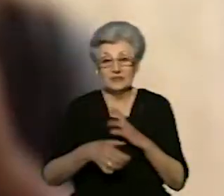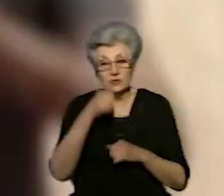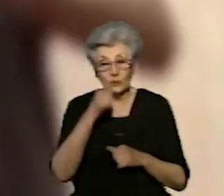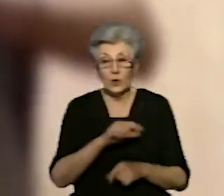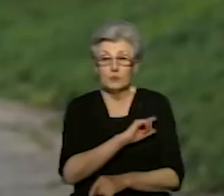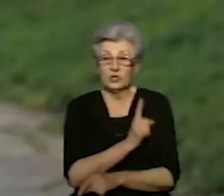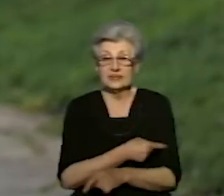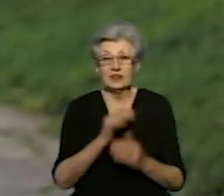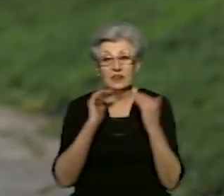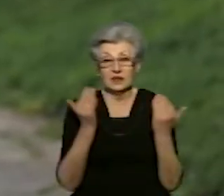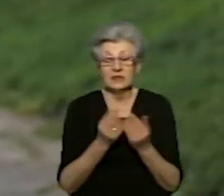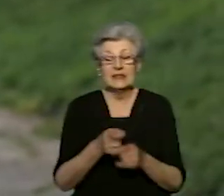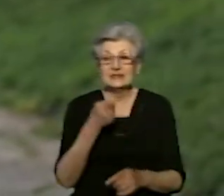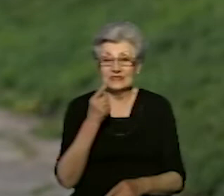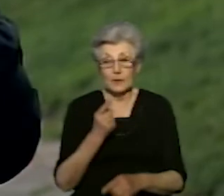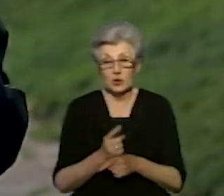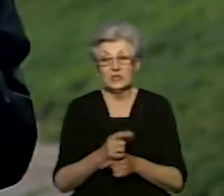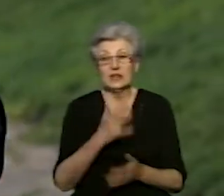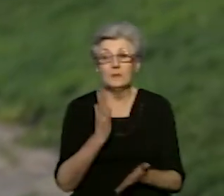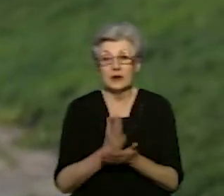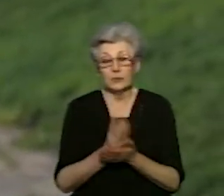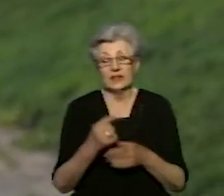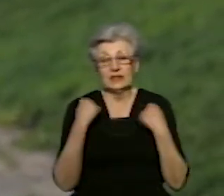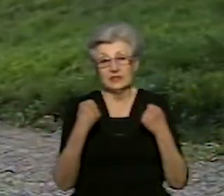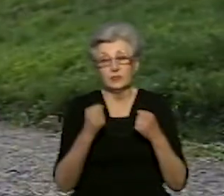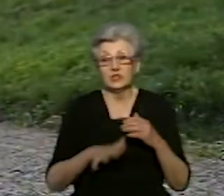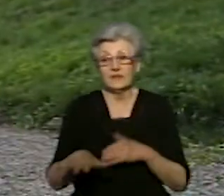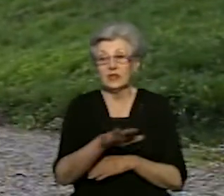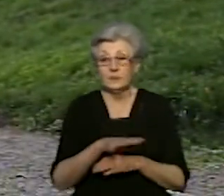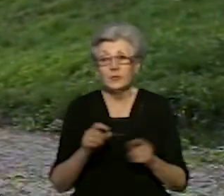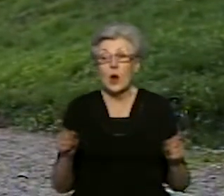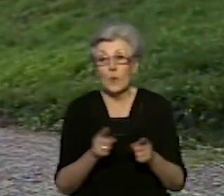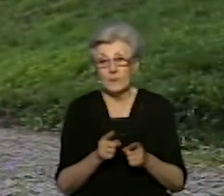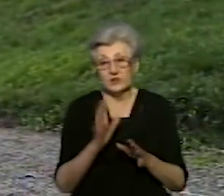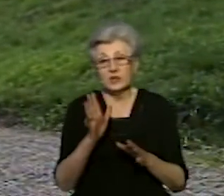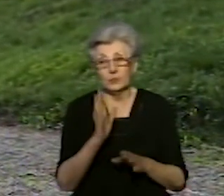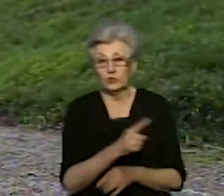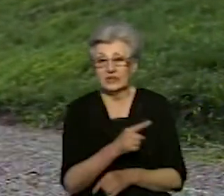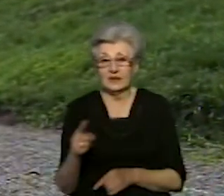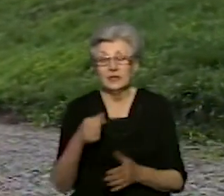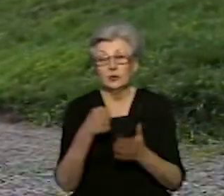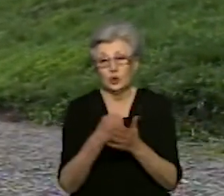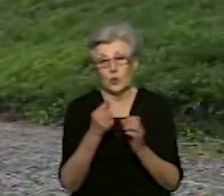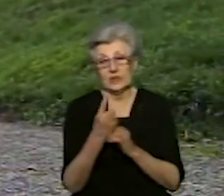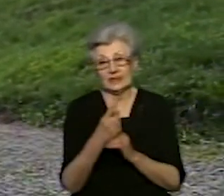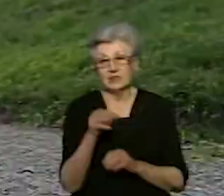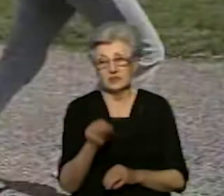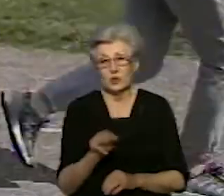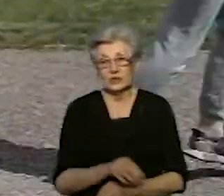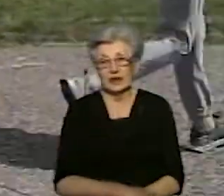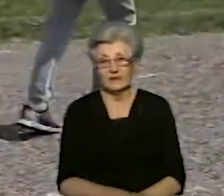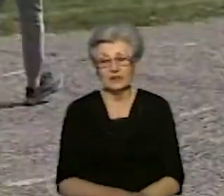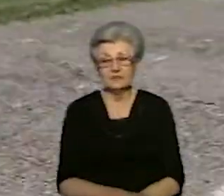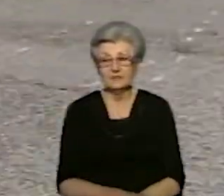посилили карантин і заборонили перебувати на спортивних майданчиках. Обмеження триватимуть щонайменше до 11 травня.